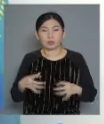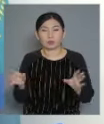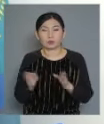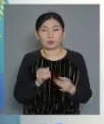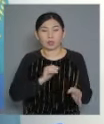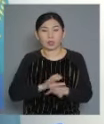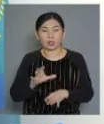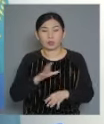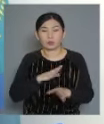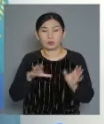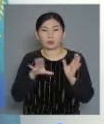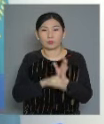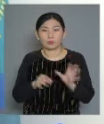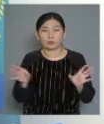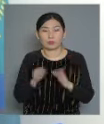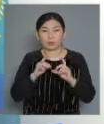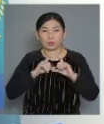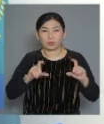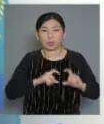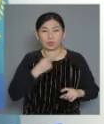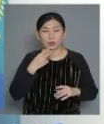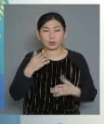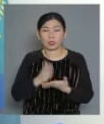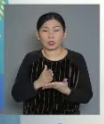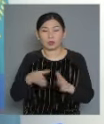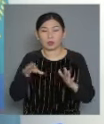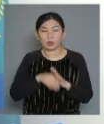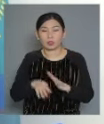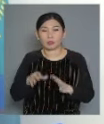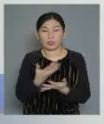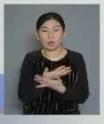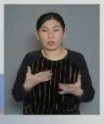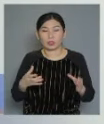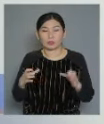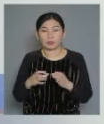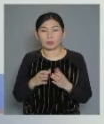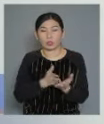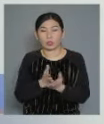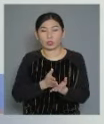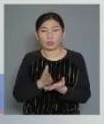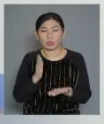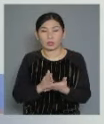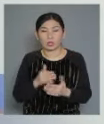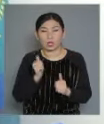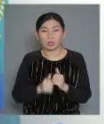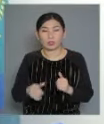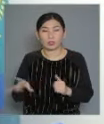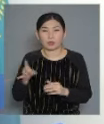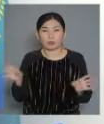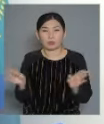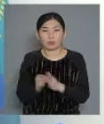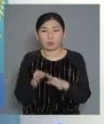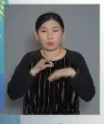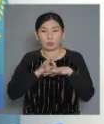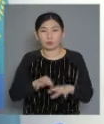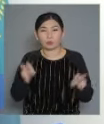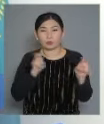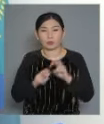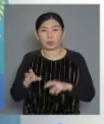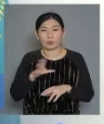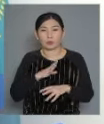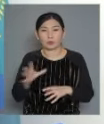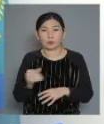производителей до последней полки в магазине. В составе комиссии работают представители всех компетентных служб. Каждый раз совместно с ними мы проводим мониторинг и